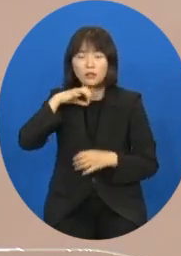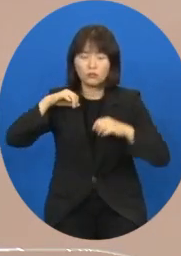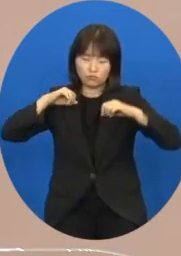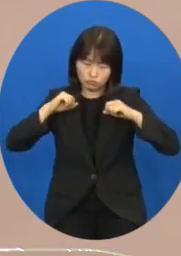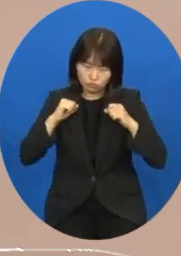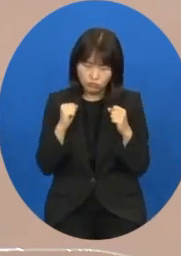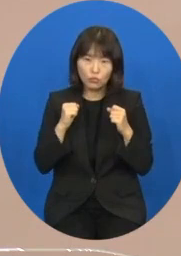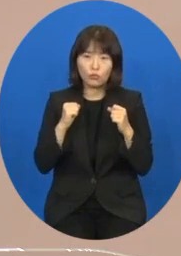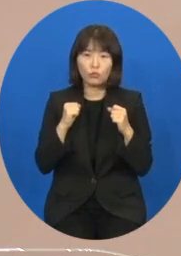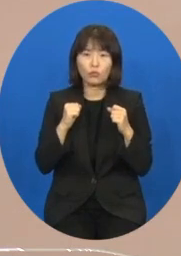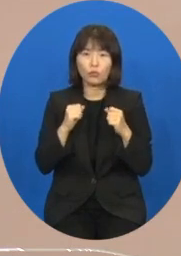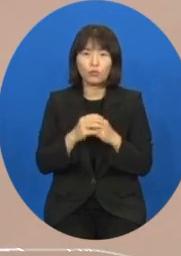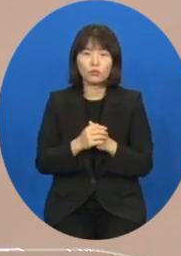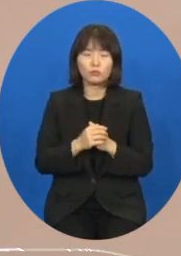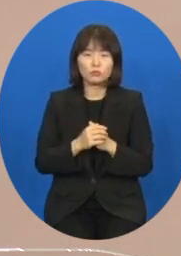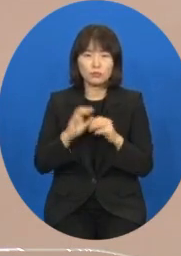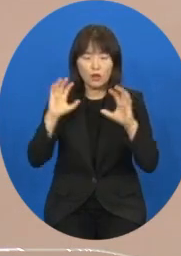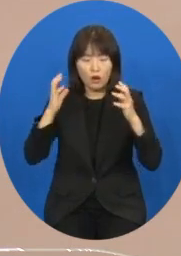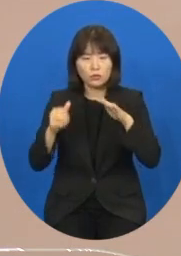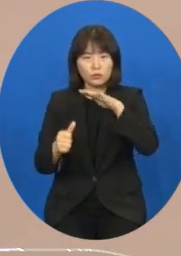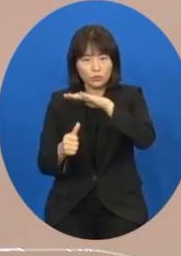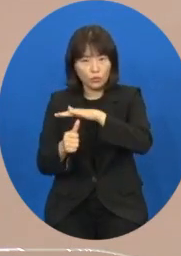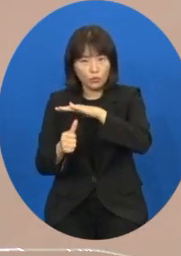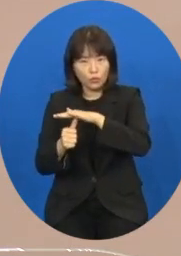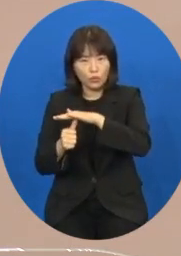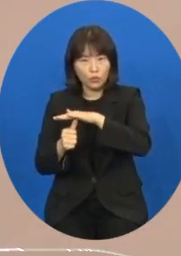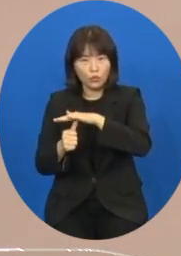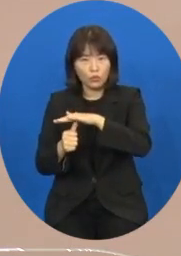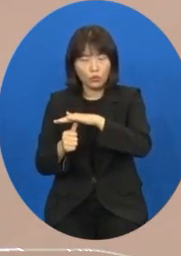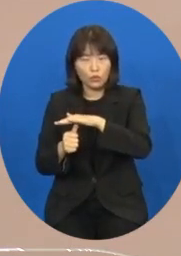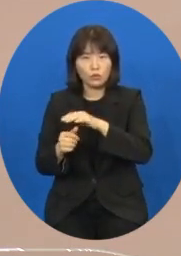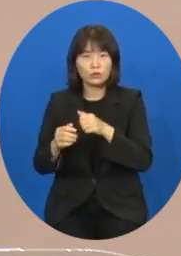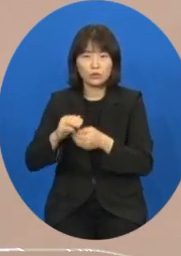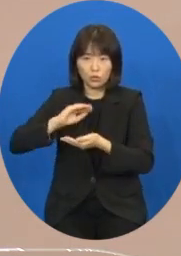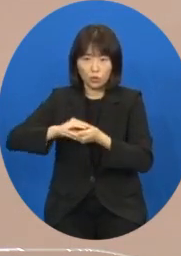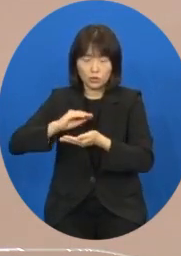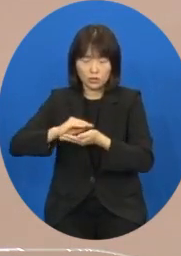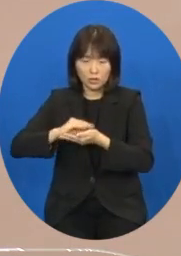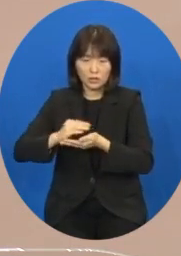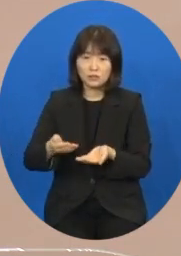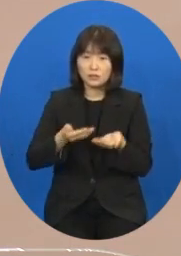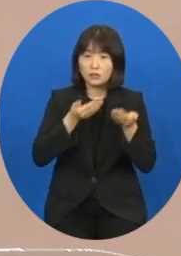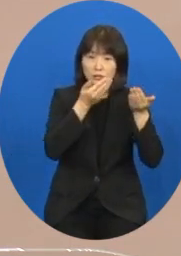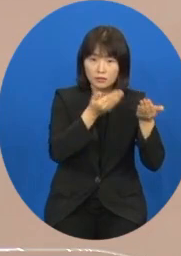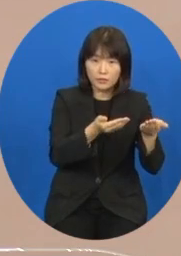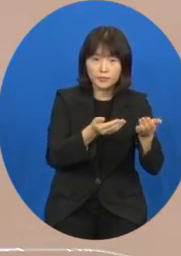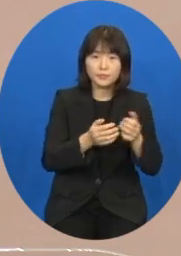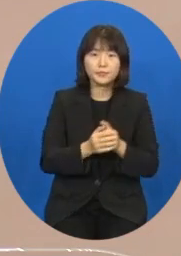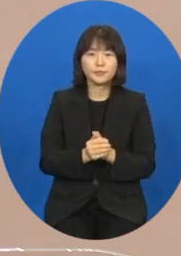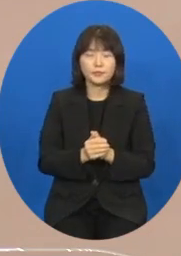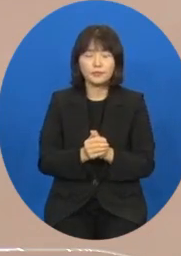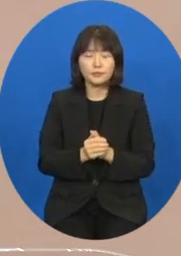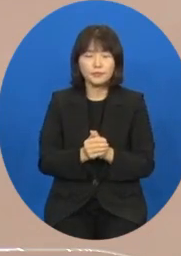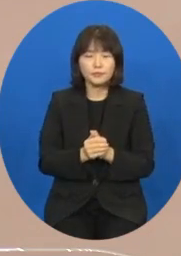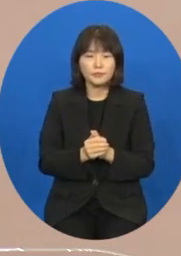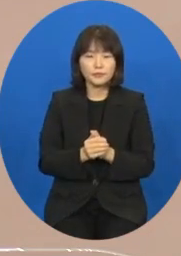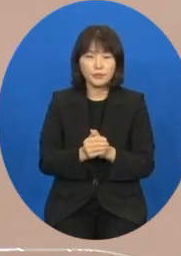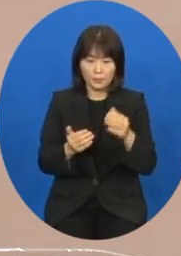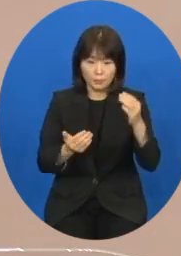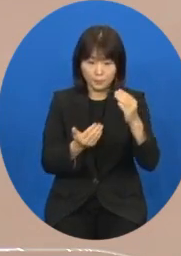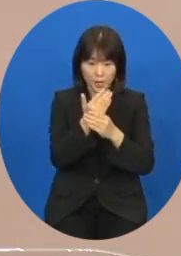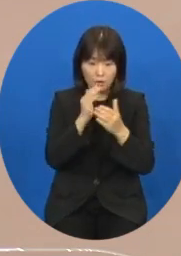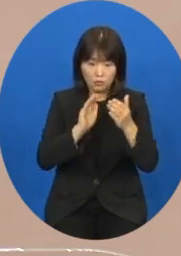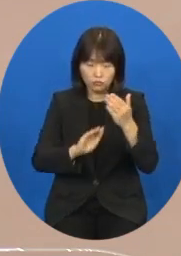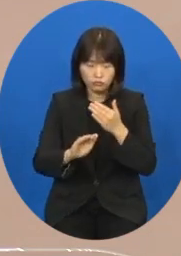순종이나 그 어린 소년의 오병이어 도시락 헌신이나 또는 이 사건 이후에